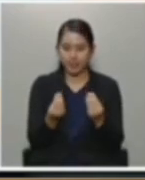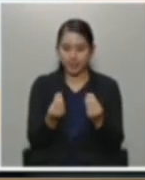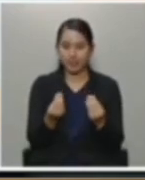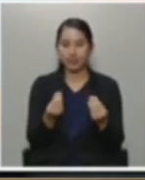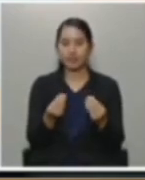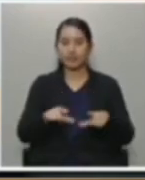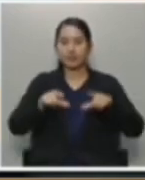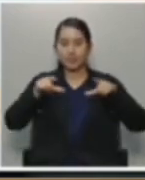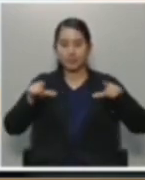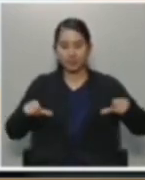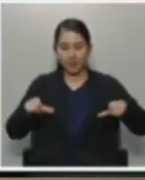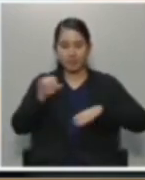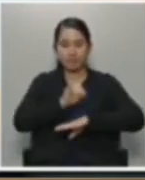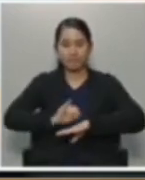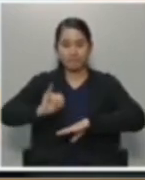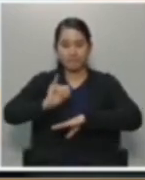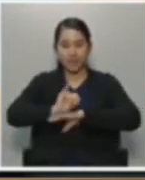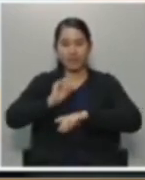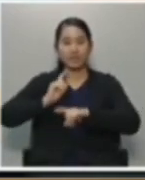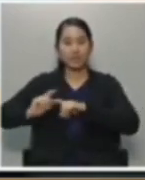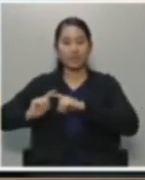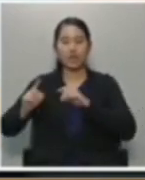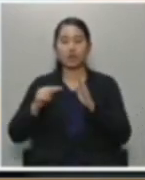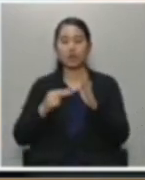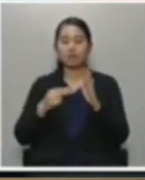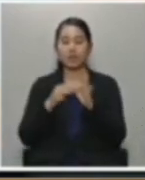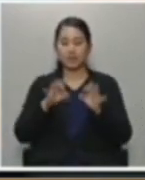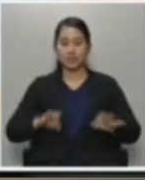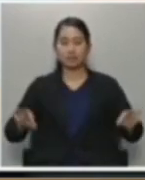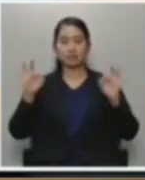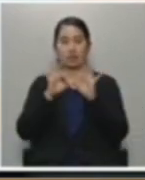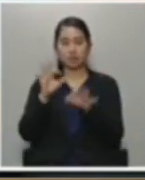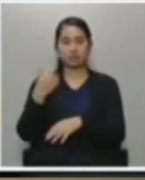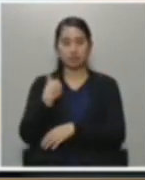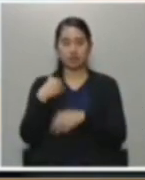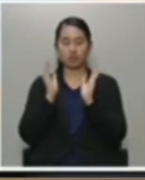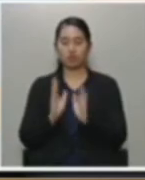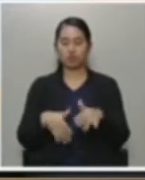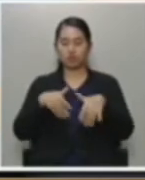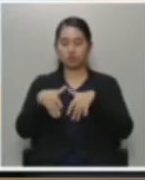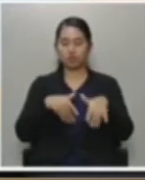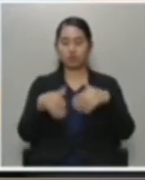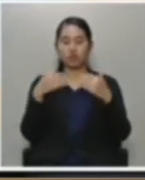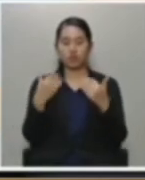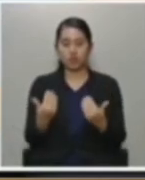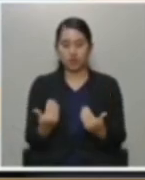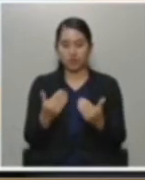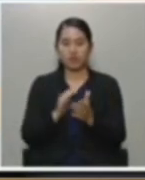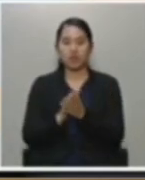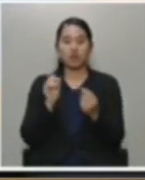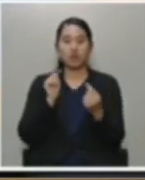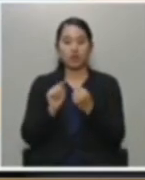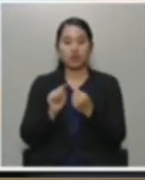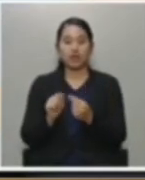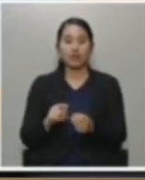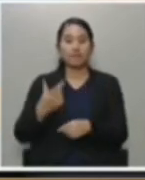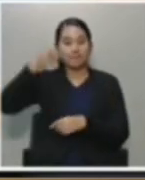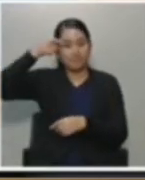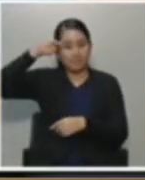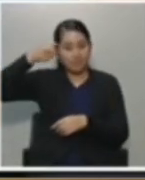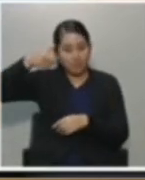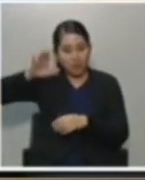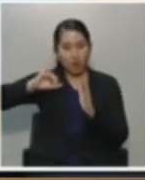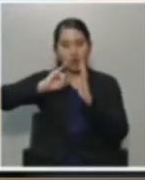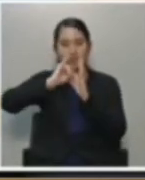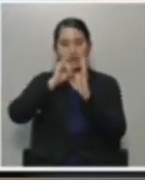ราษฎรเป็นสิ่งจำเป็นเพราะประชาชนเดี๋ยวนี้นะครับโดยเฉพาะในทางชนบทในท